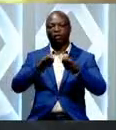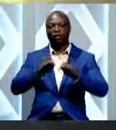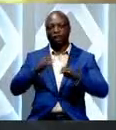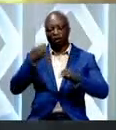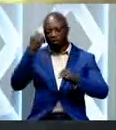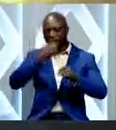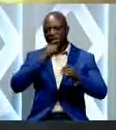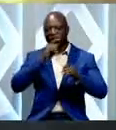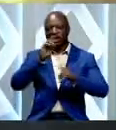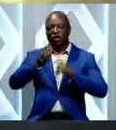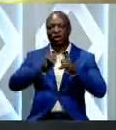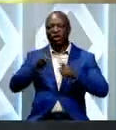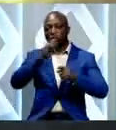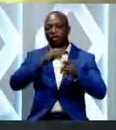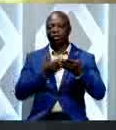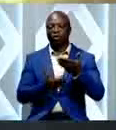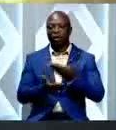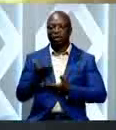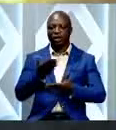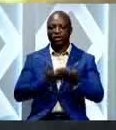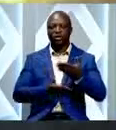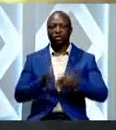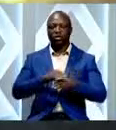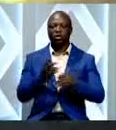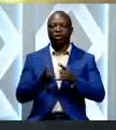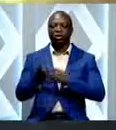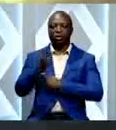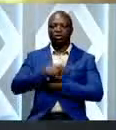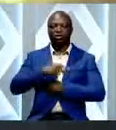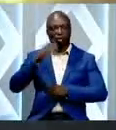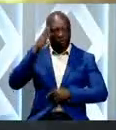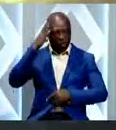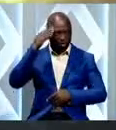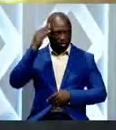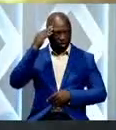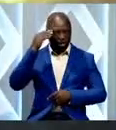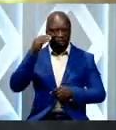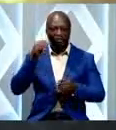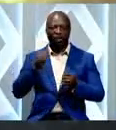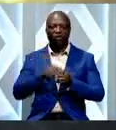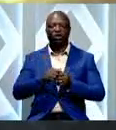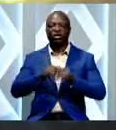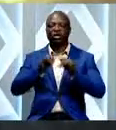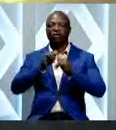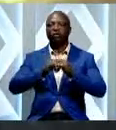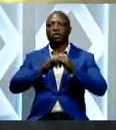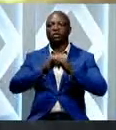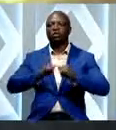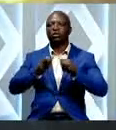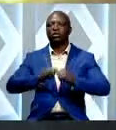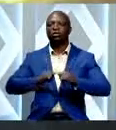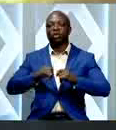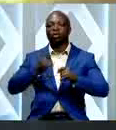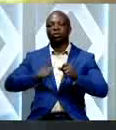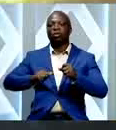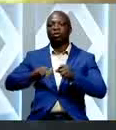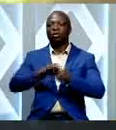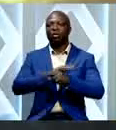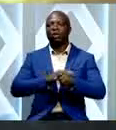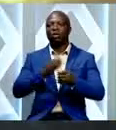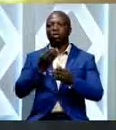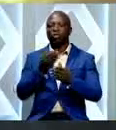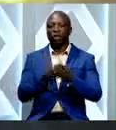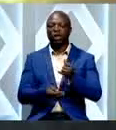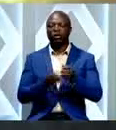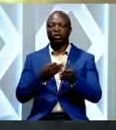à Lomé de partager sur deux jours des expériences en matière d'infrastructures en vue de combler le déficit